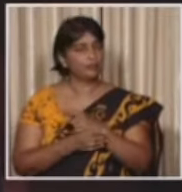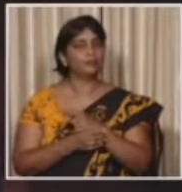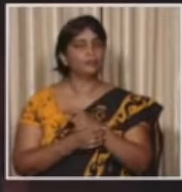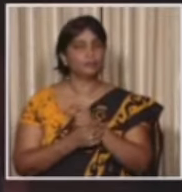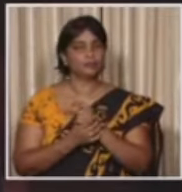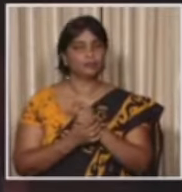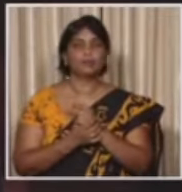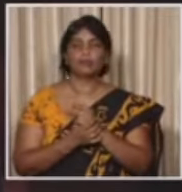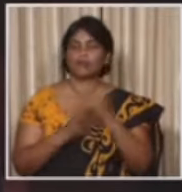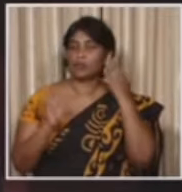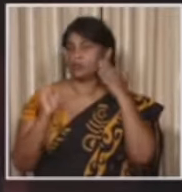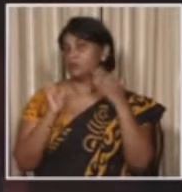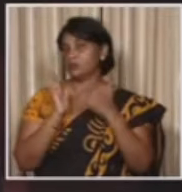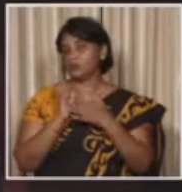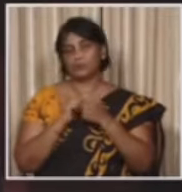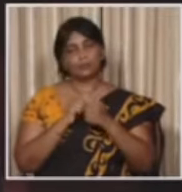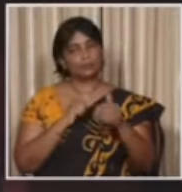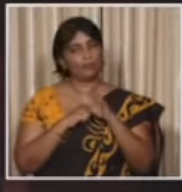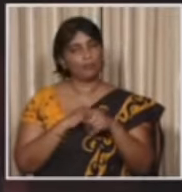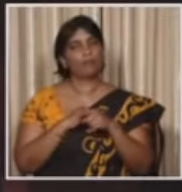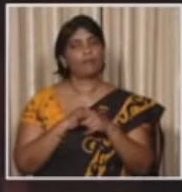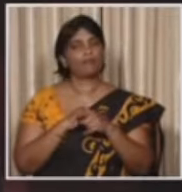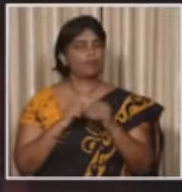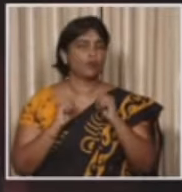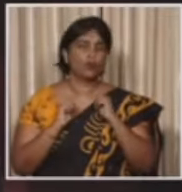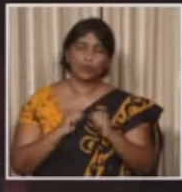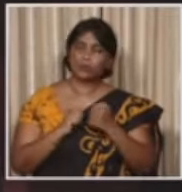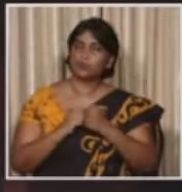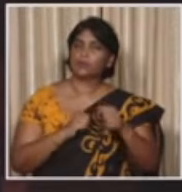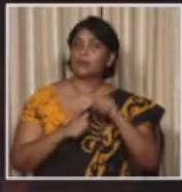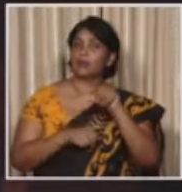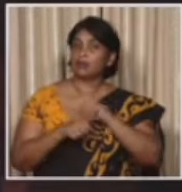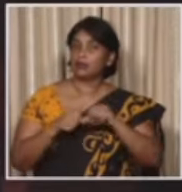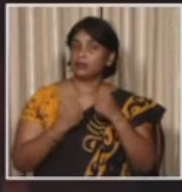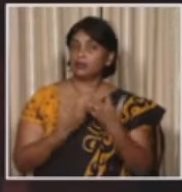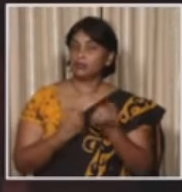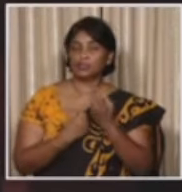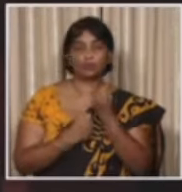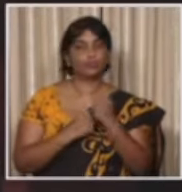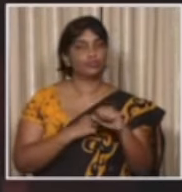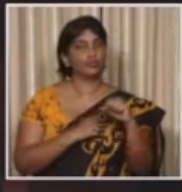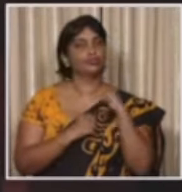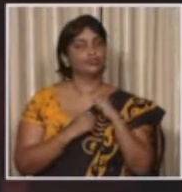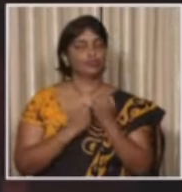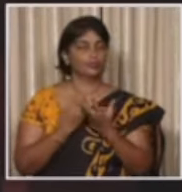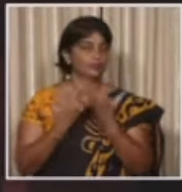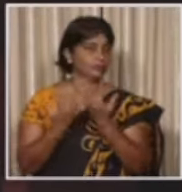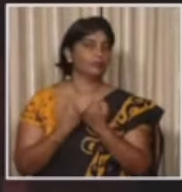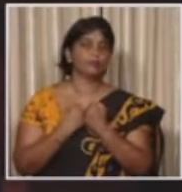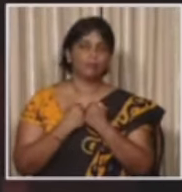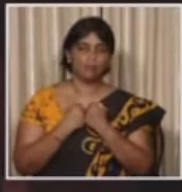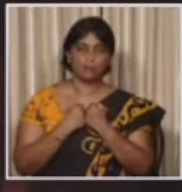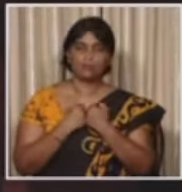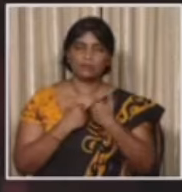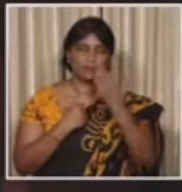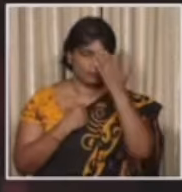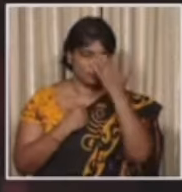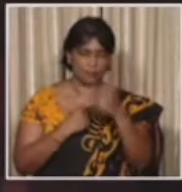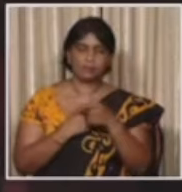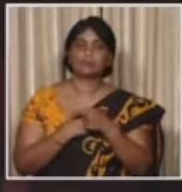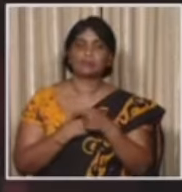ෆන්ඩ්ස් සම්බන්ධ කරගෙන කොහොම හරි මේ ආයතනවලට අවශ්‍ය මූල්‍ය ශක්තිය කොහොම හරි සපයා ගන්න කරුණා